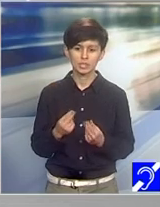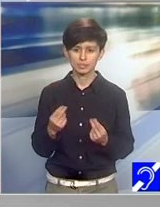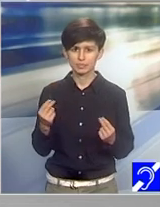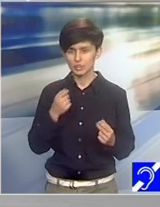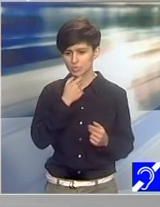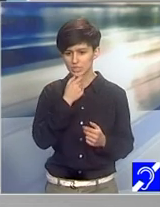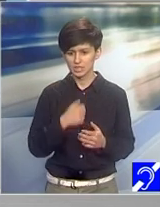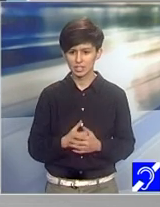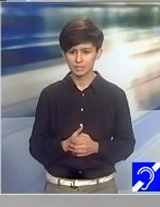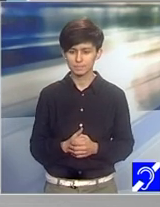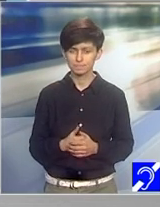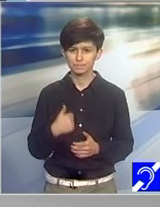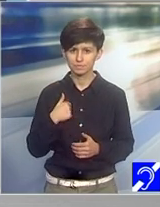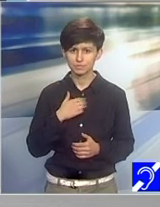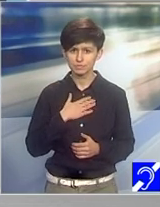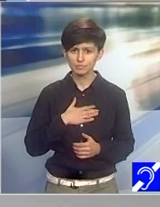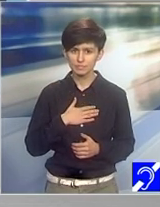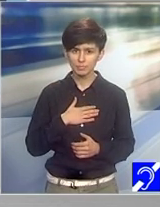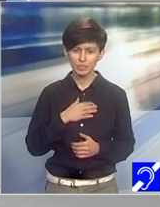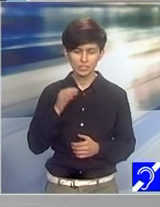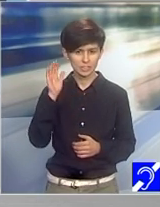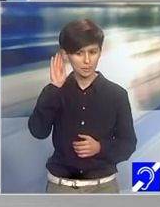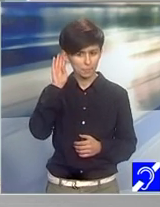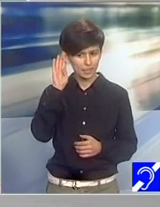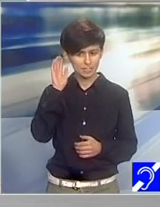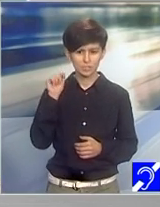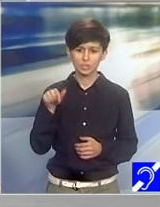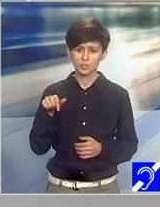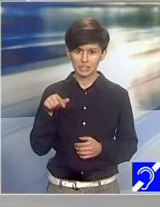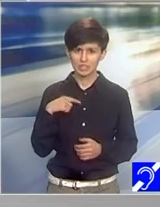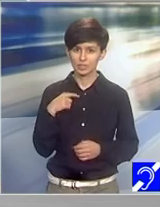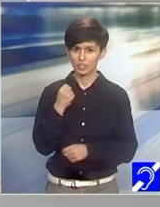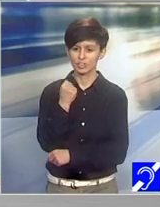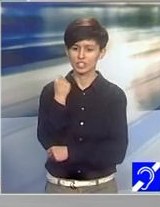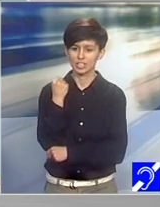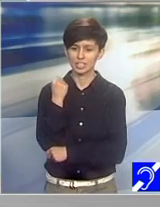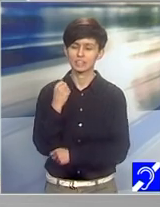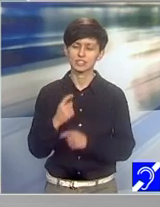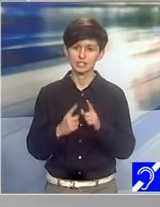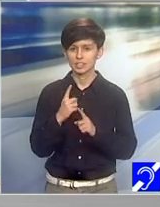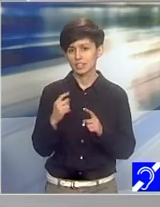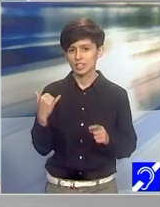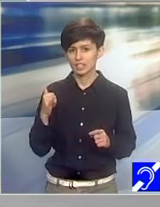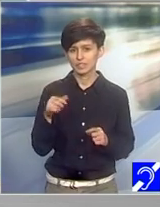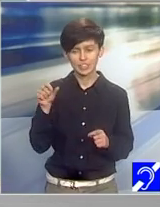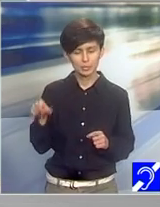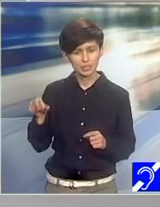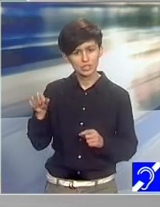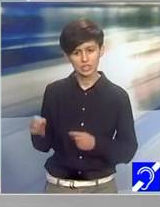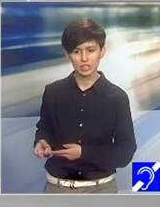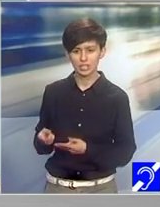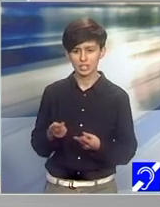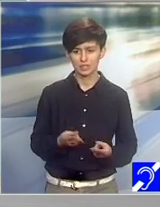100. Și vreau să te aud și pe tine, că tu ești găzdoaia. În momentul în care vin musafirii, deci nu